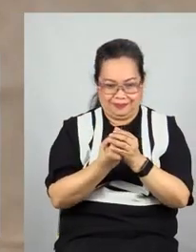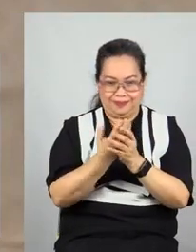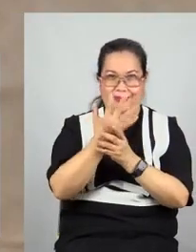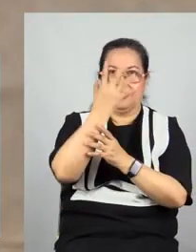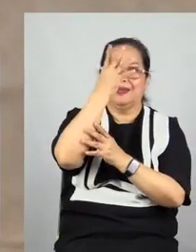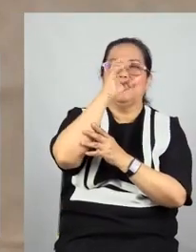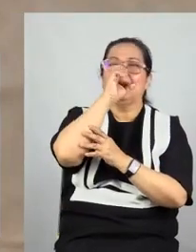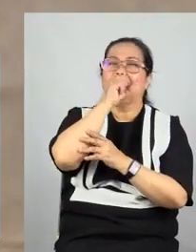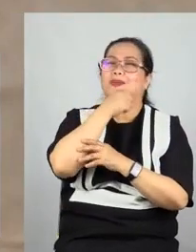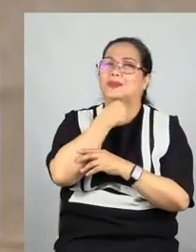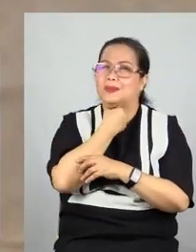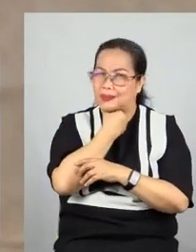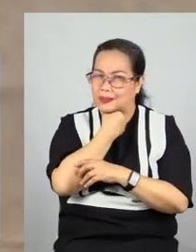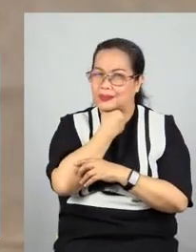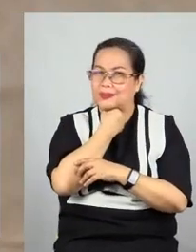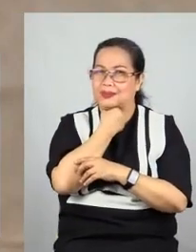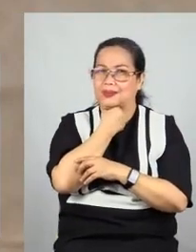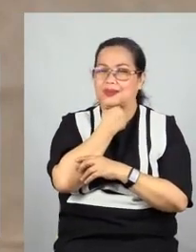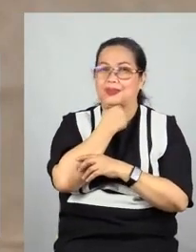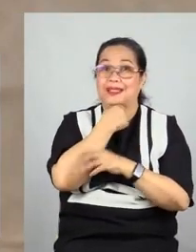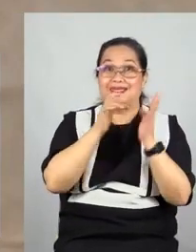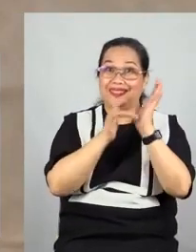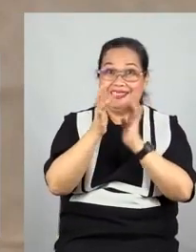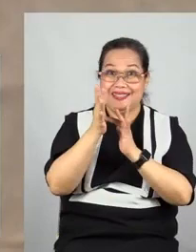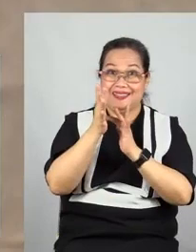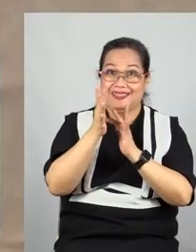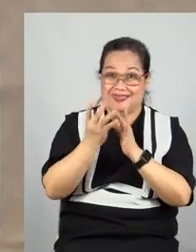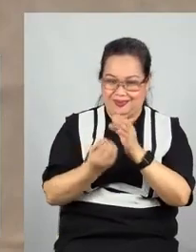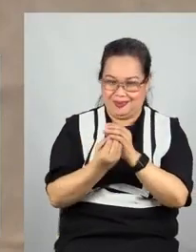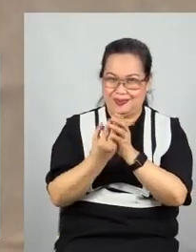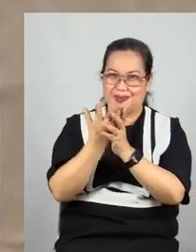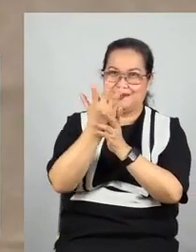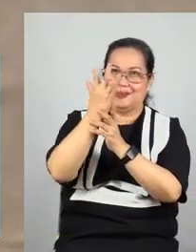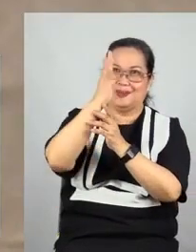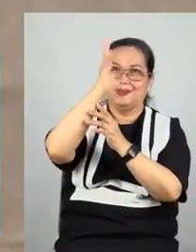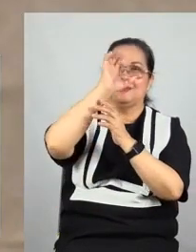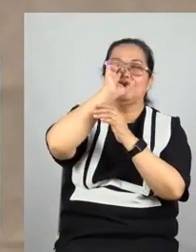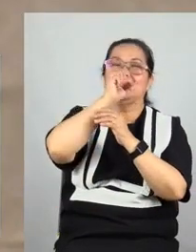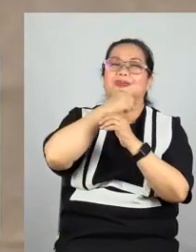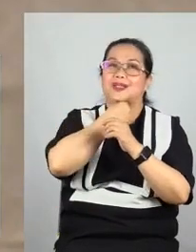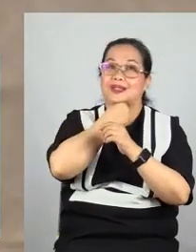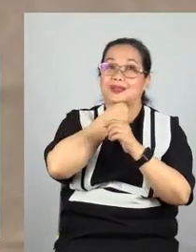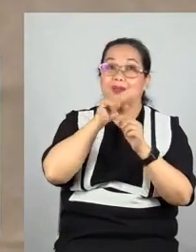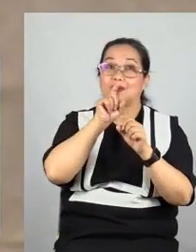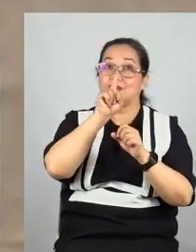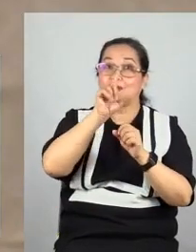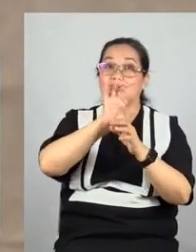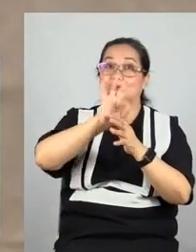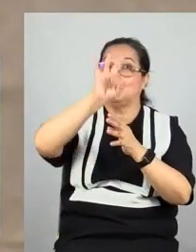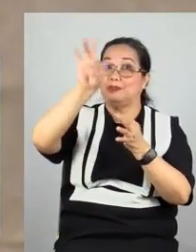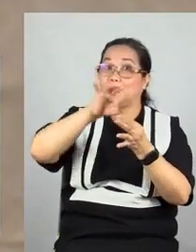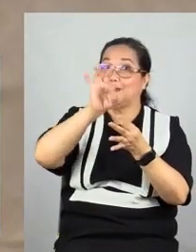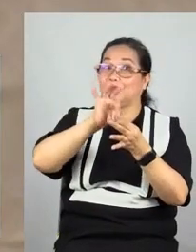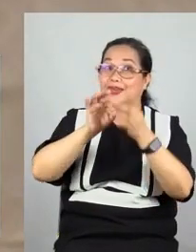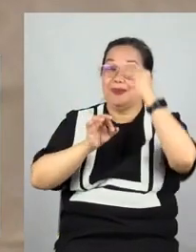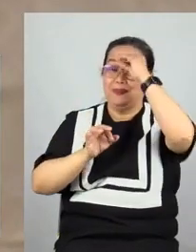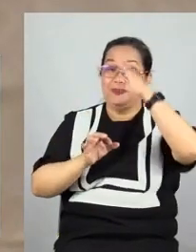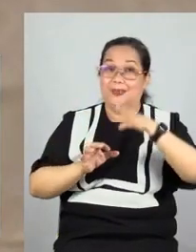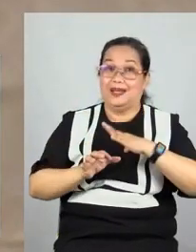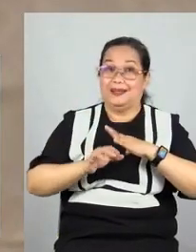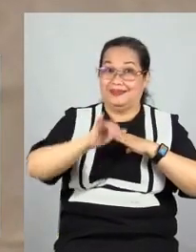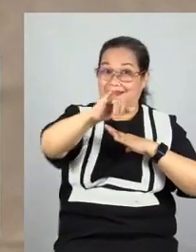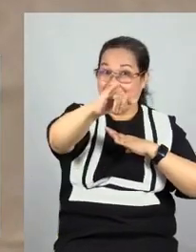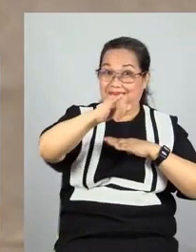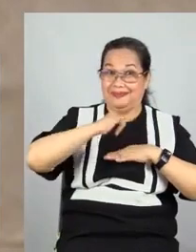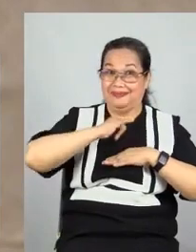tumanda. Yun ang isang ebidensya ng isang tao na nasa